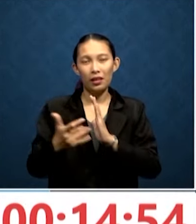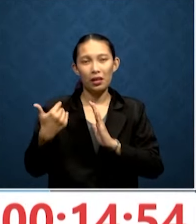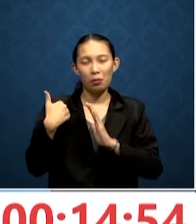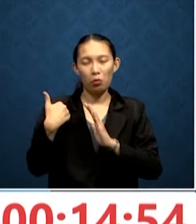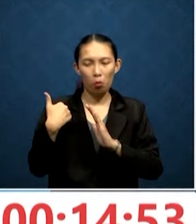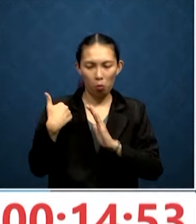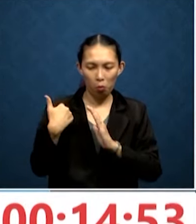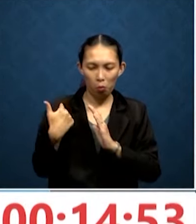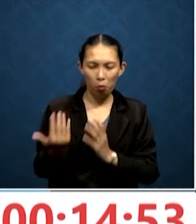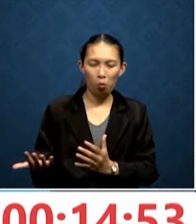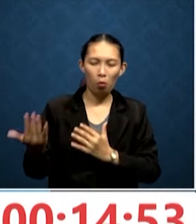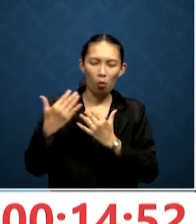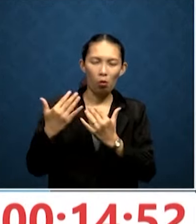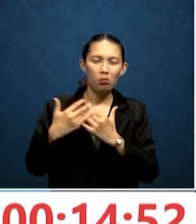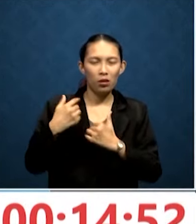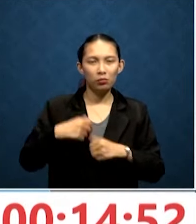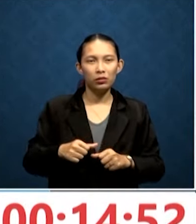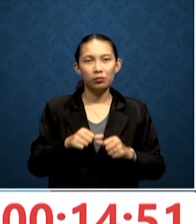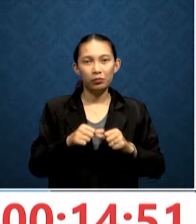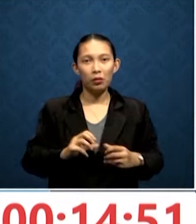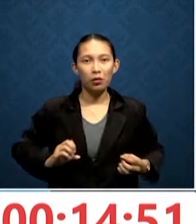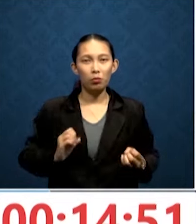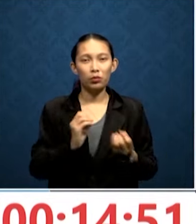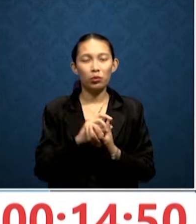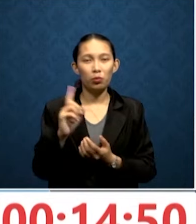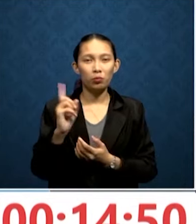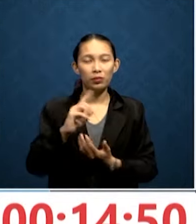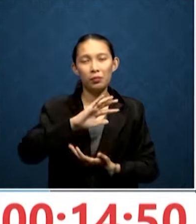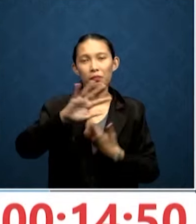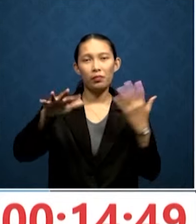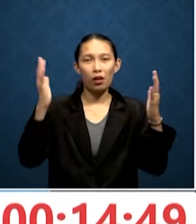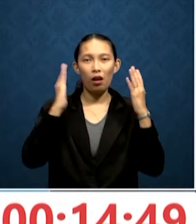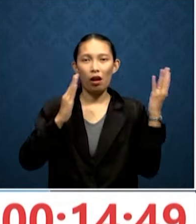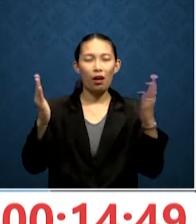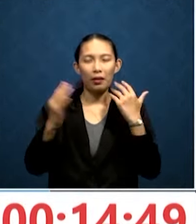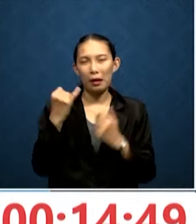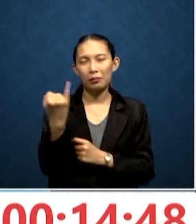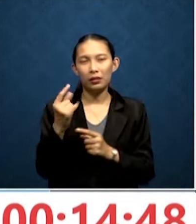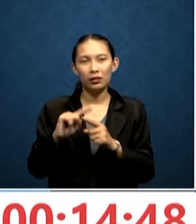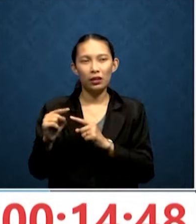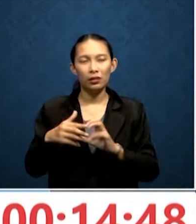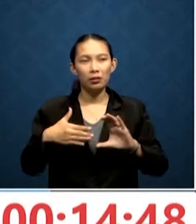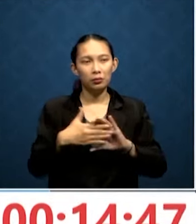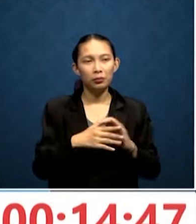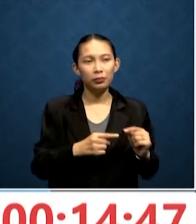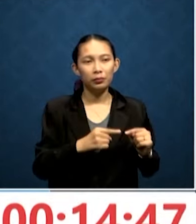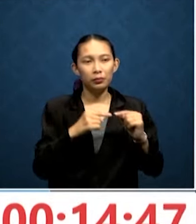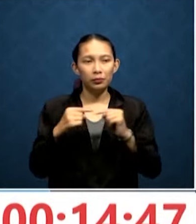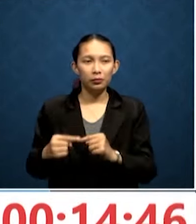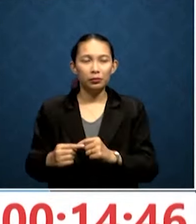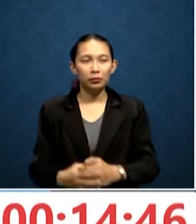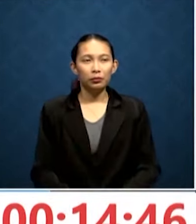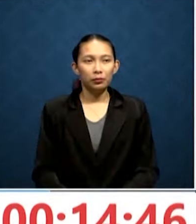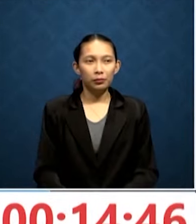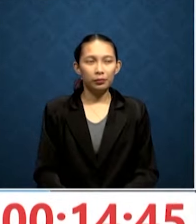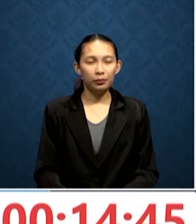ามาแล้วเราจะอยู่กับภาวะมลภาวะเช่นนี้อย่างไรขอสไลด์ต่อไปค่ะท่